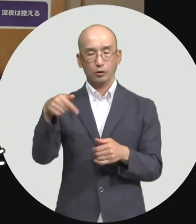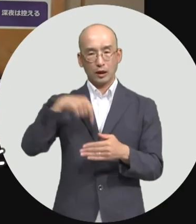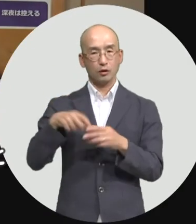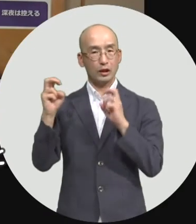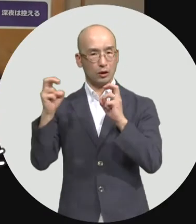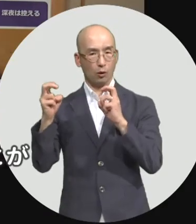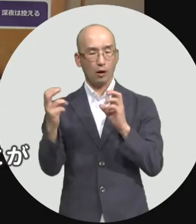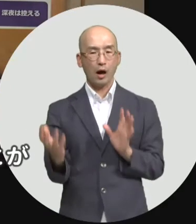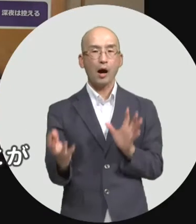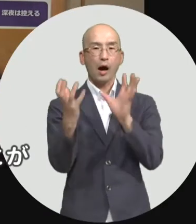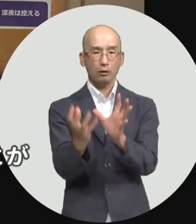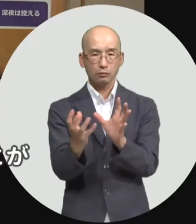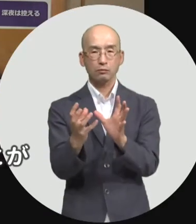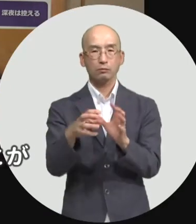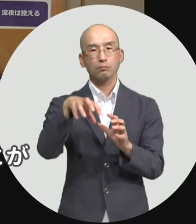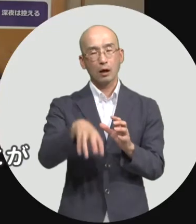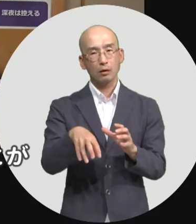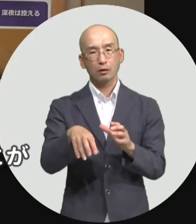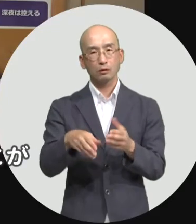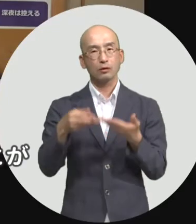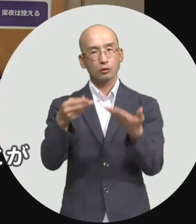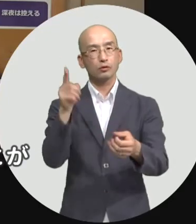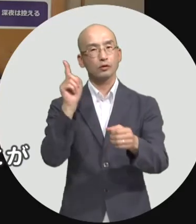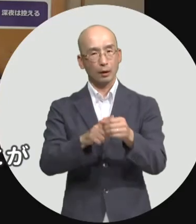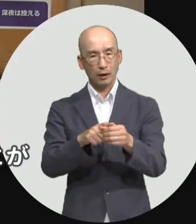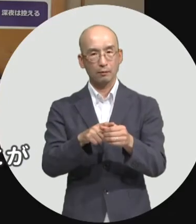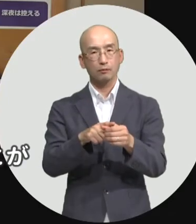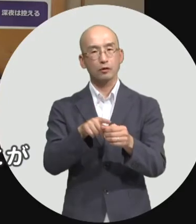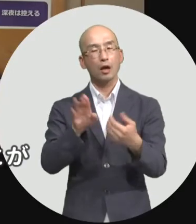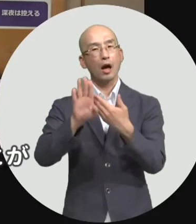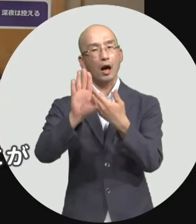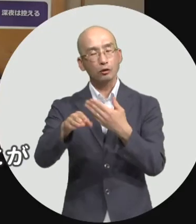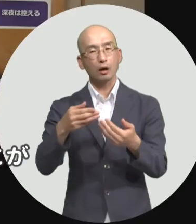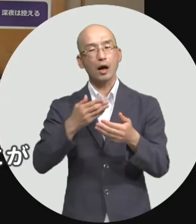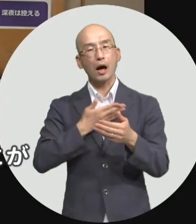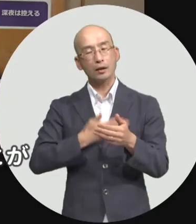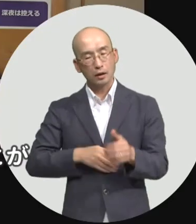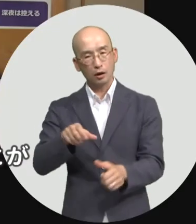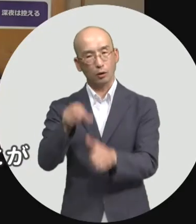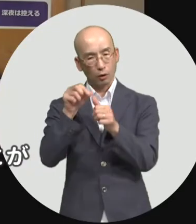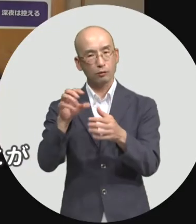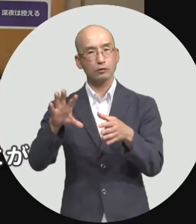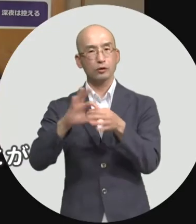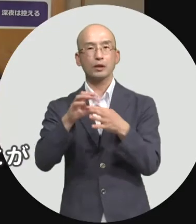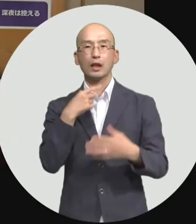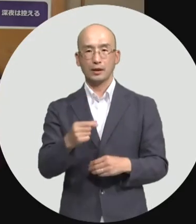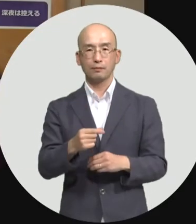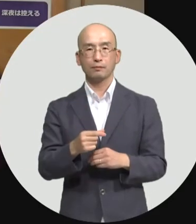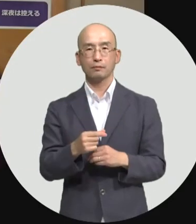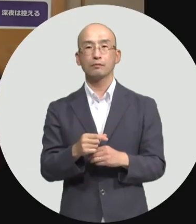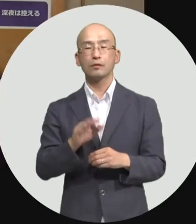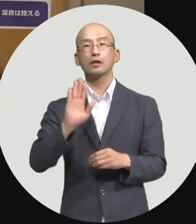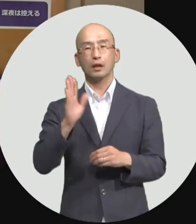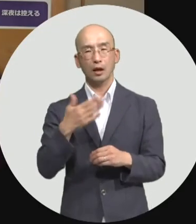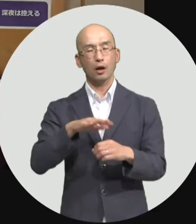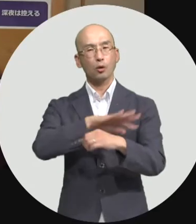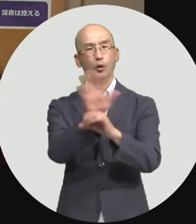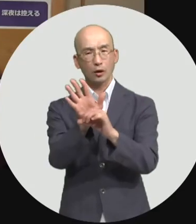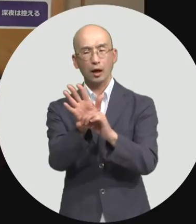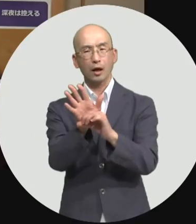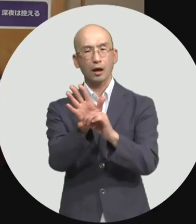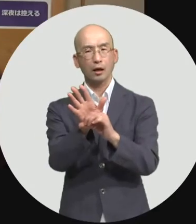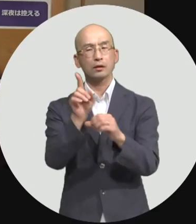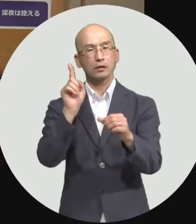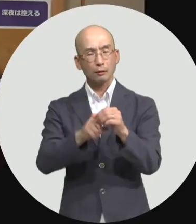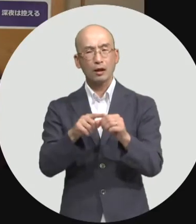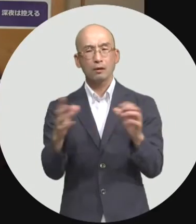提供いたしまして、安定した雇用に結びつけていくことが非常に重要だと考えております。ただまあこういう時ですから大規模な 対面型